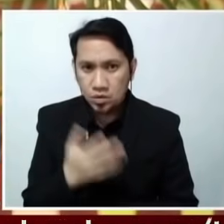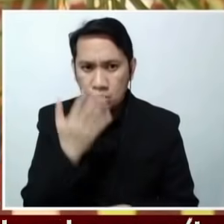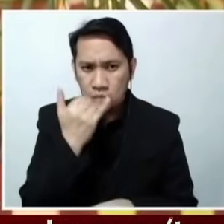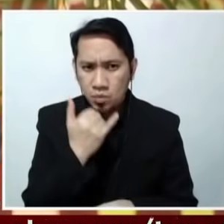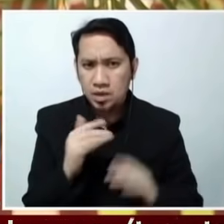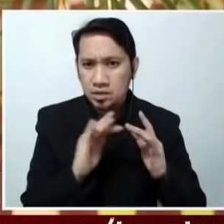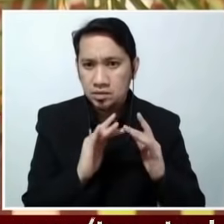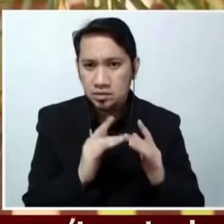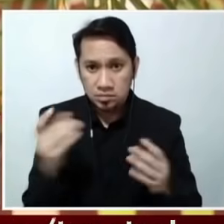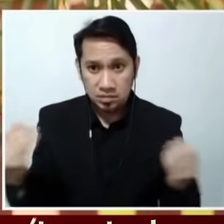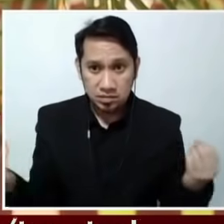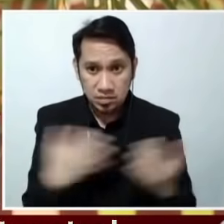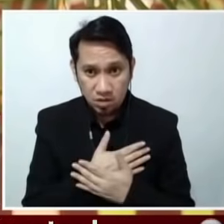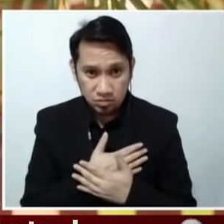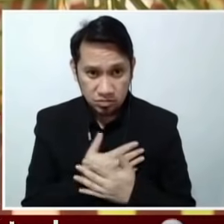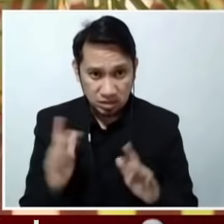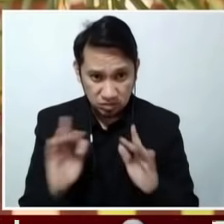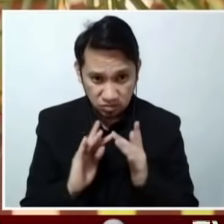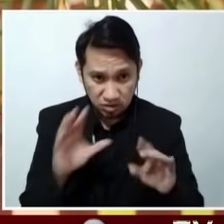Ay, natatakot sila.